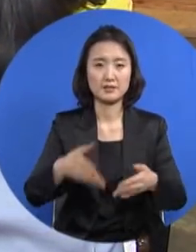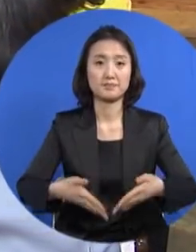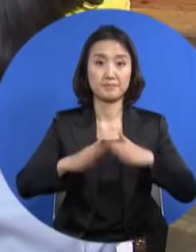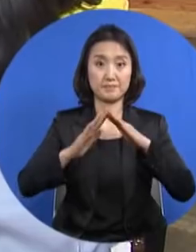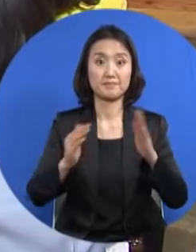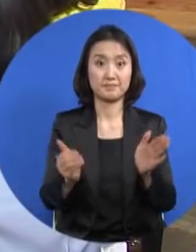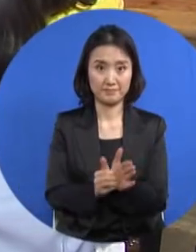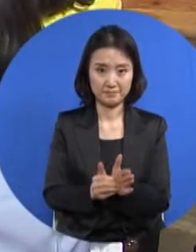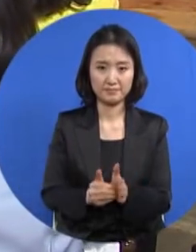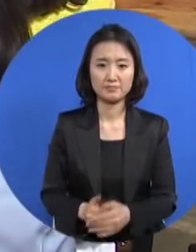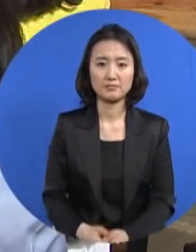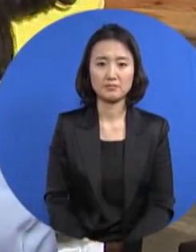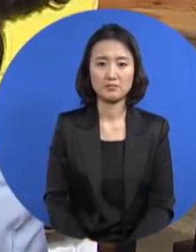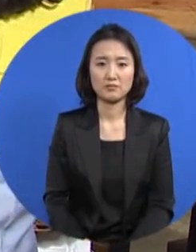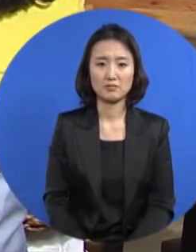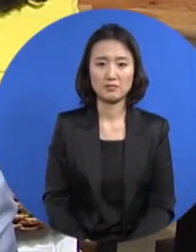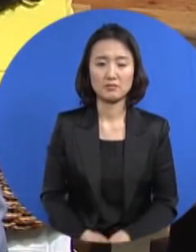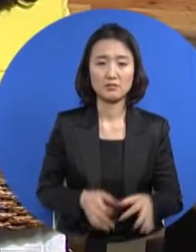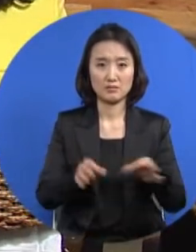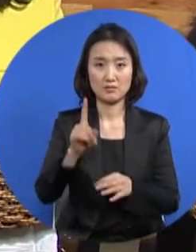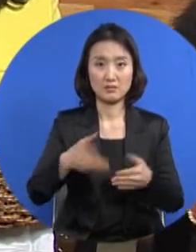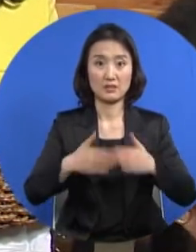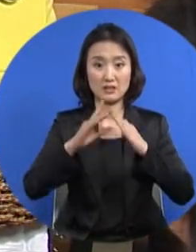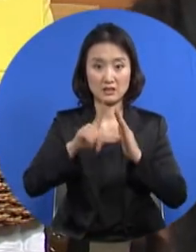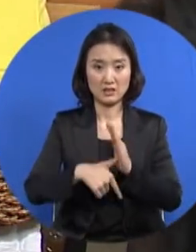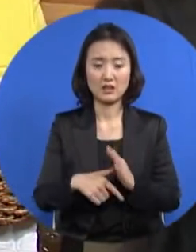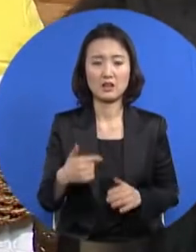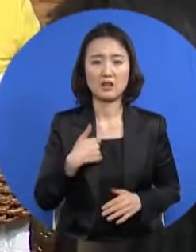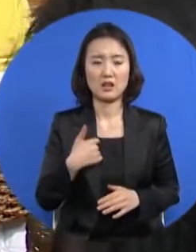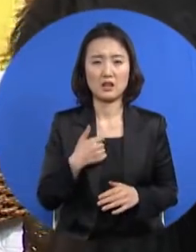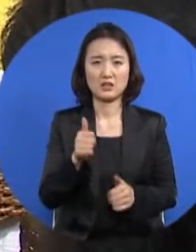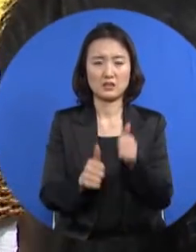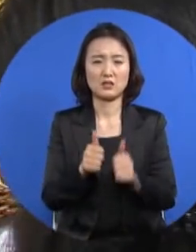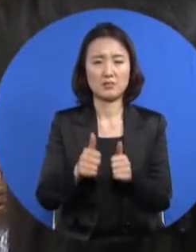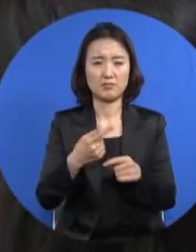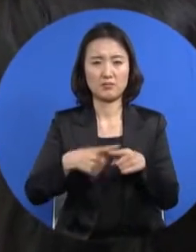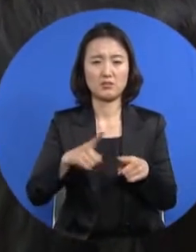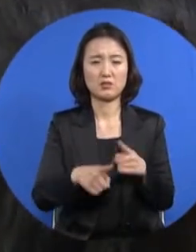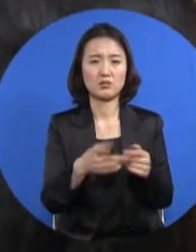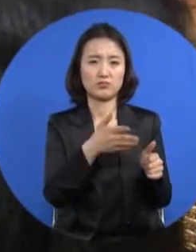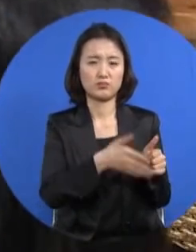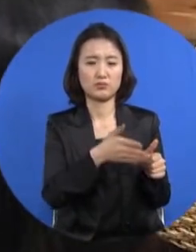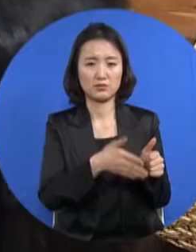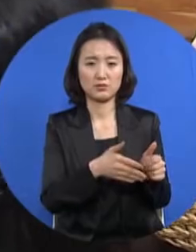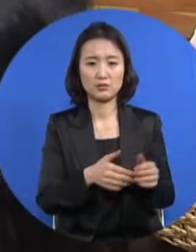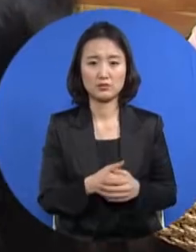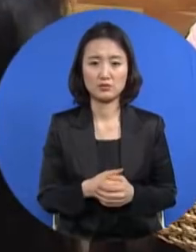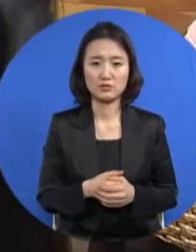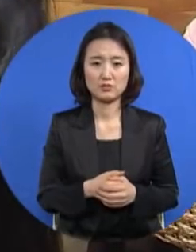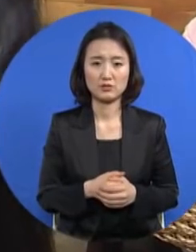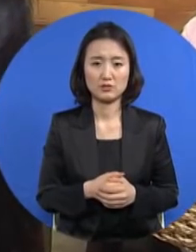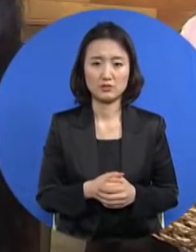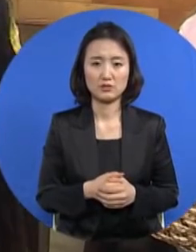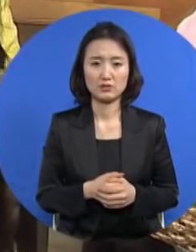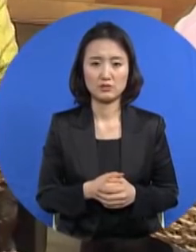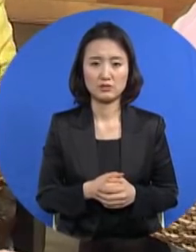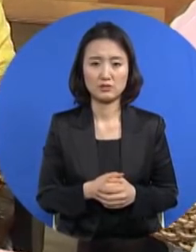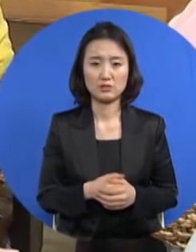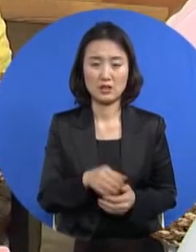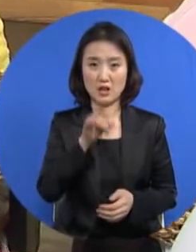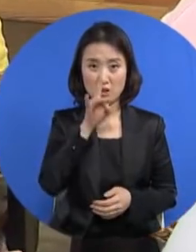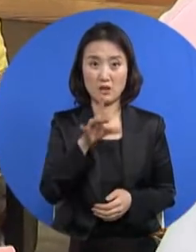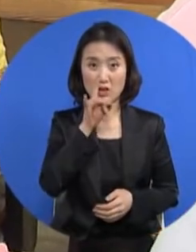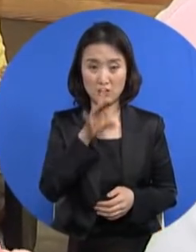매장을 오픈해달라고 했을 때 나를 좀 테스트해달라. 내가 그 직원들이 말하는 것 중에 안 될